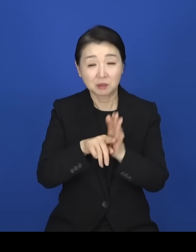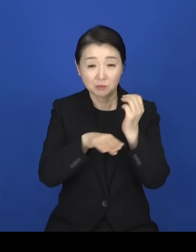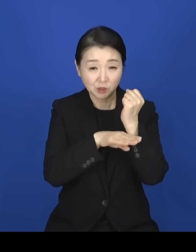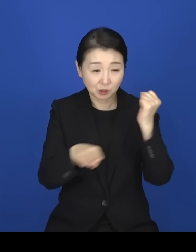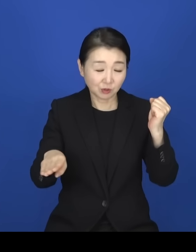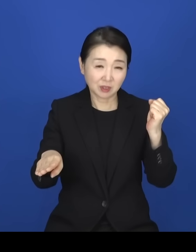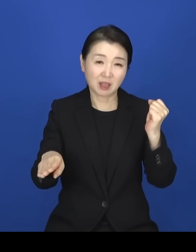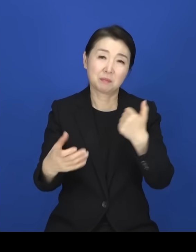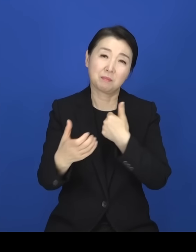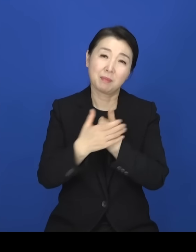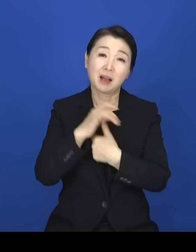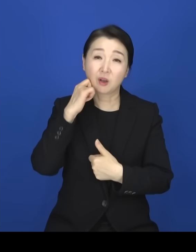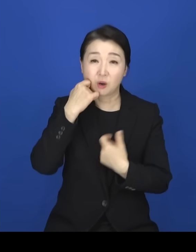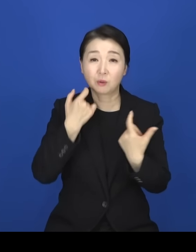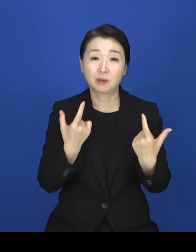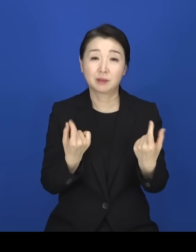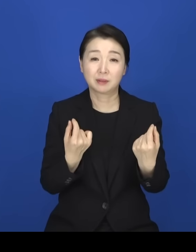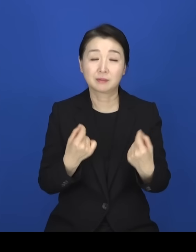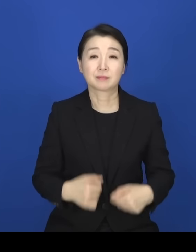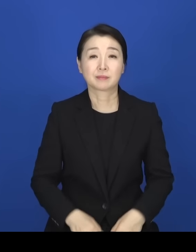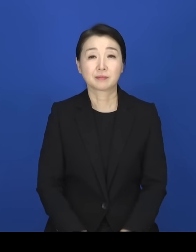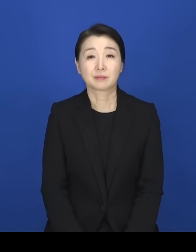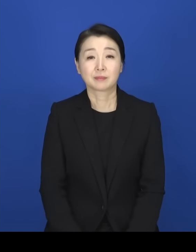기준으로는 하기 좀 어려운 역할이었었어요.